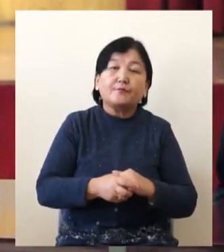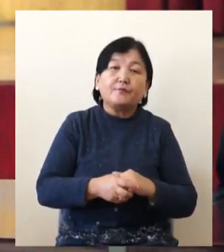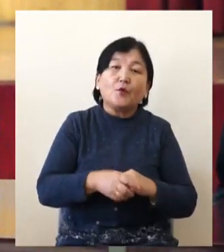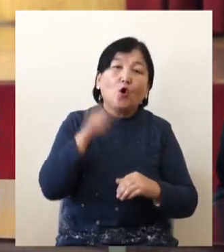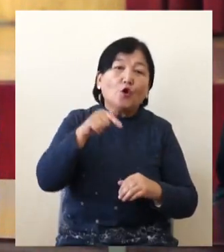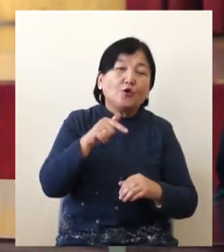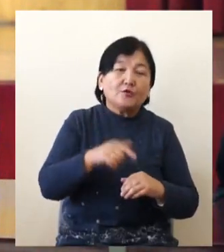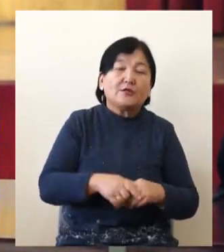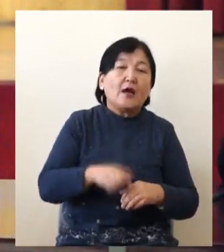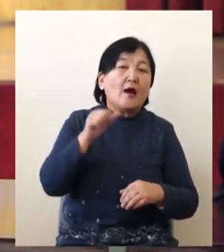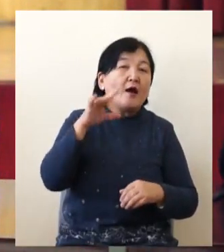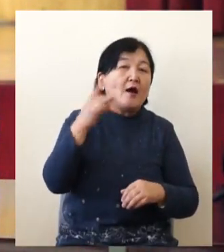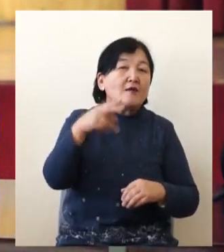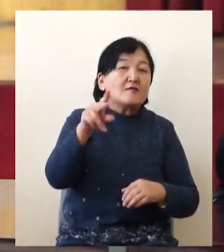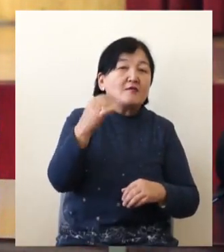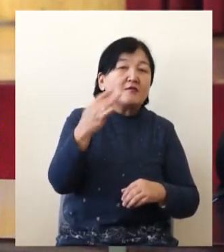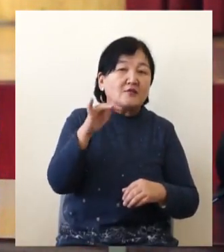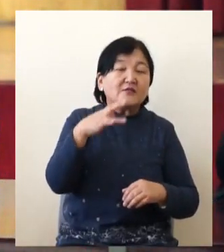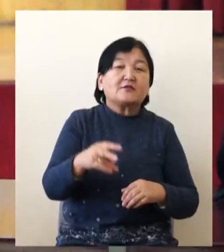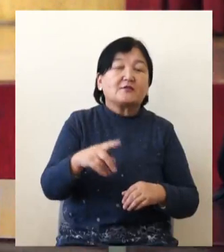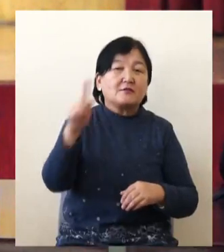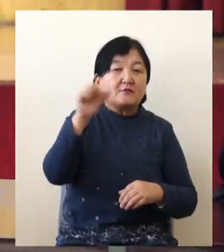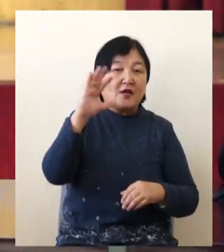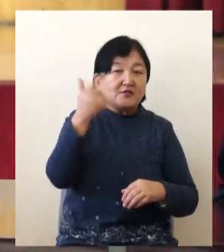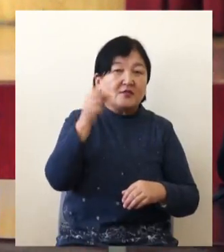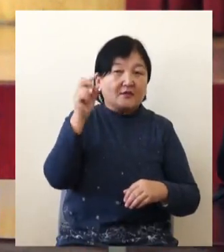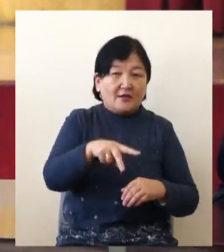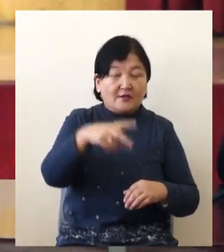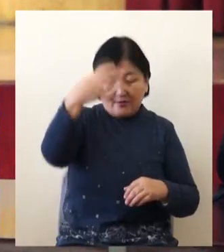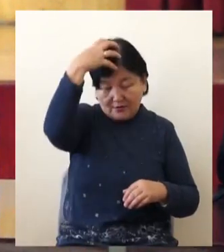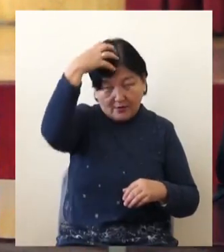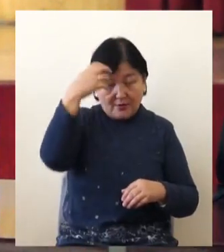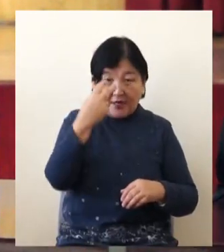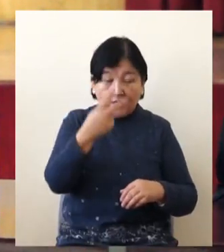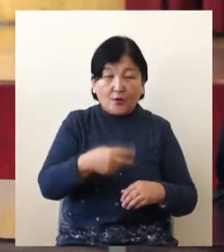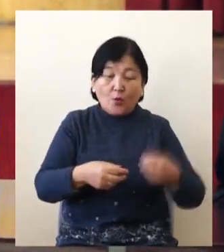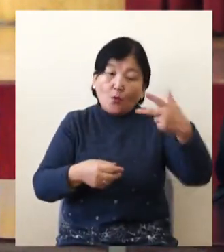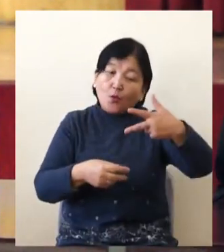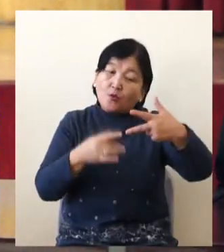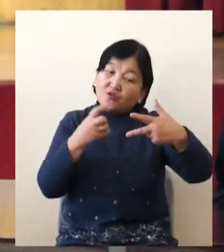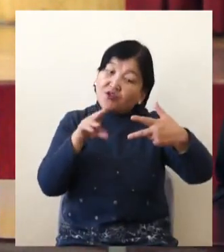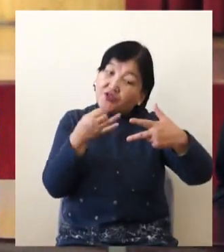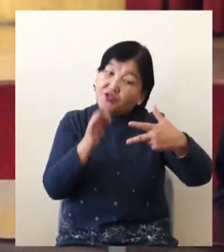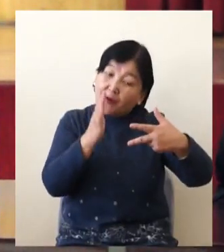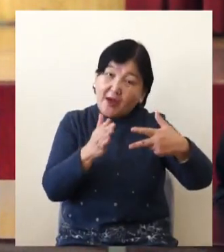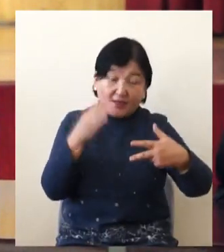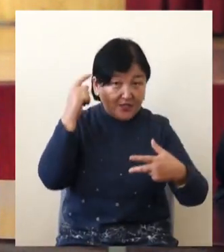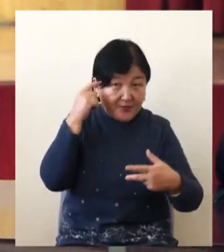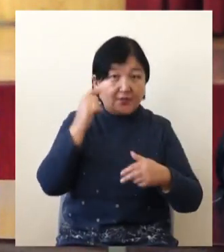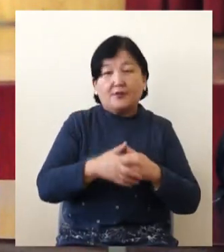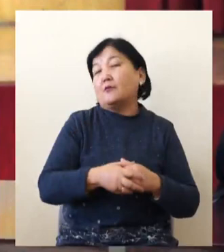одоо болтол бид ардчилсан засаглалыг гурван зүйлээр гурван шин чанартай байх ёстой гэж үздэг.